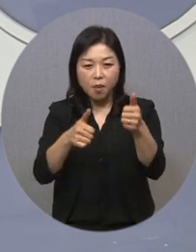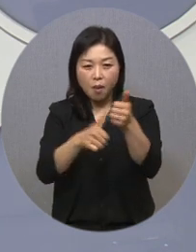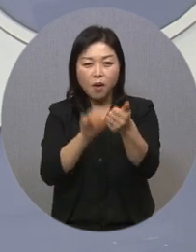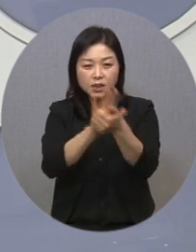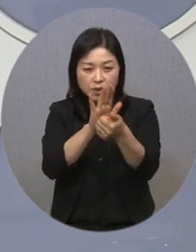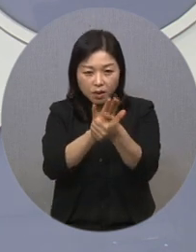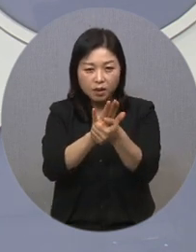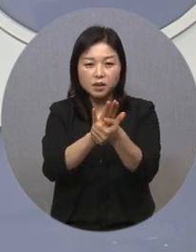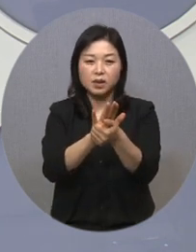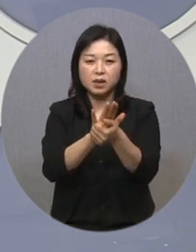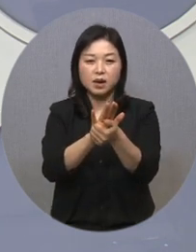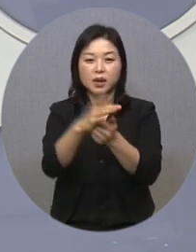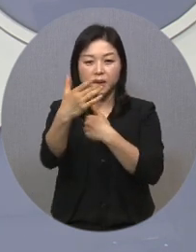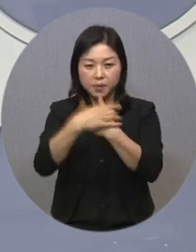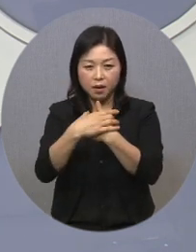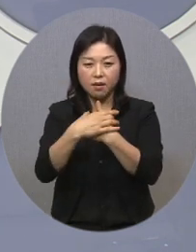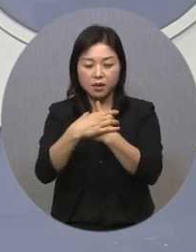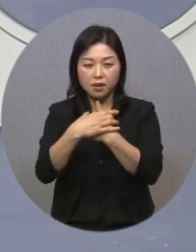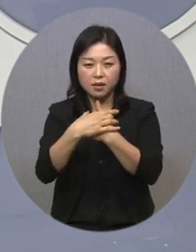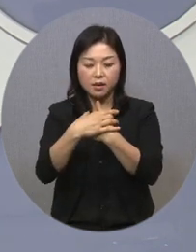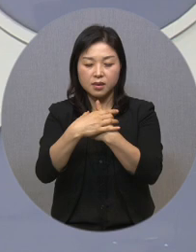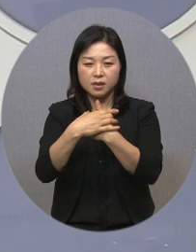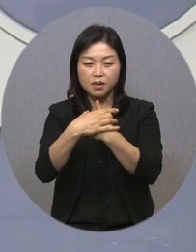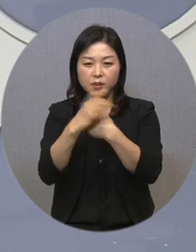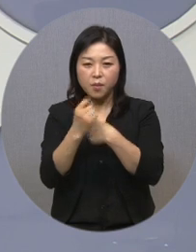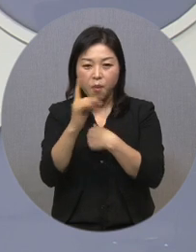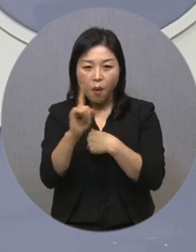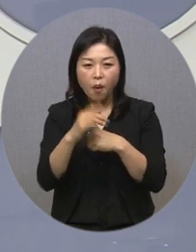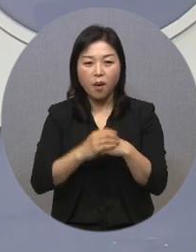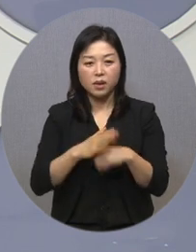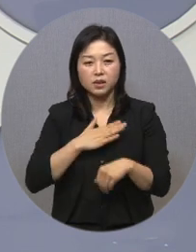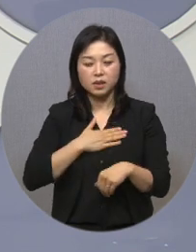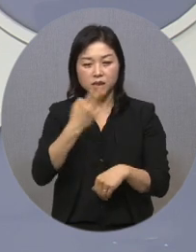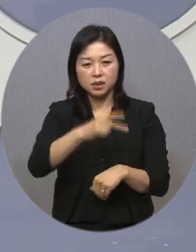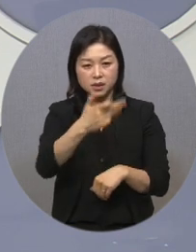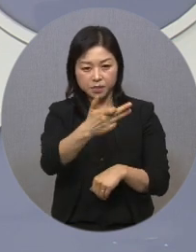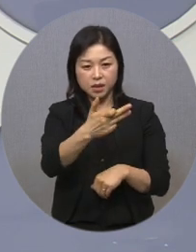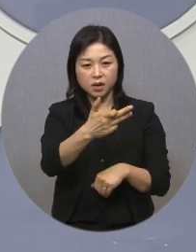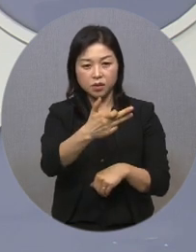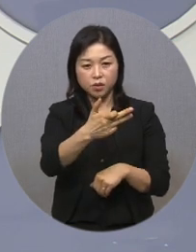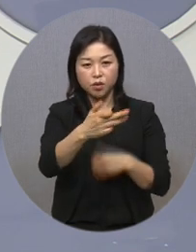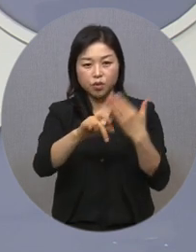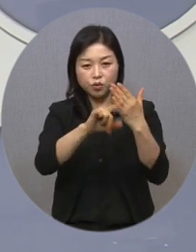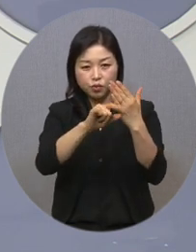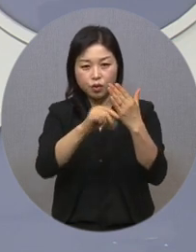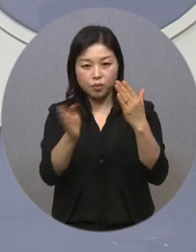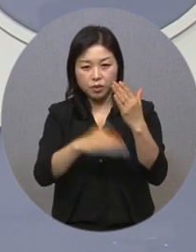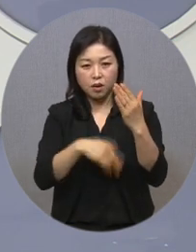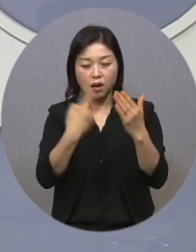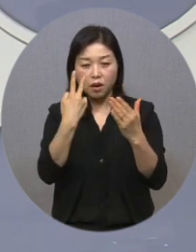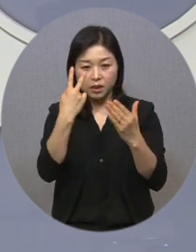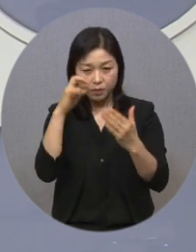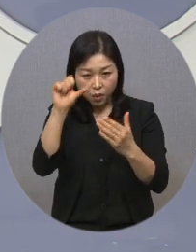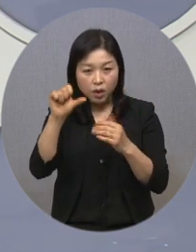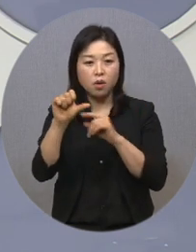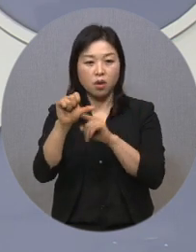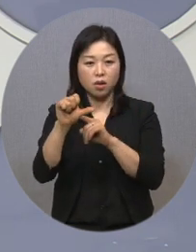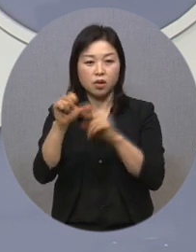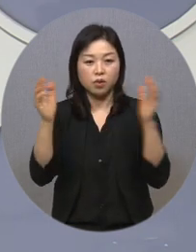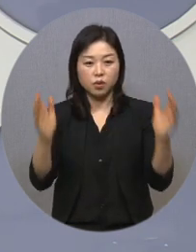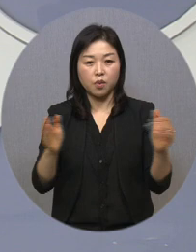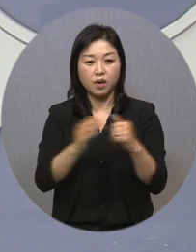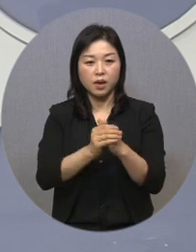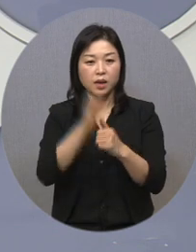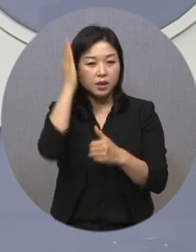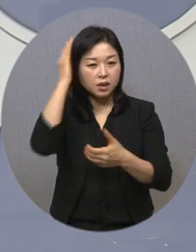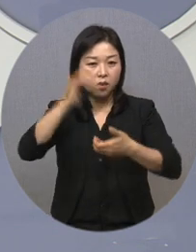임명받은 계기가 될 것 같은데요. 저는 18년도 9월부터 약 한 25개월 동안 청와대